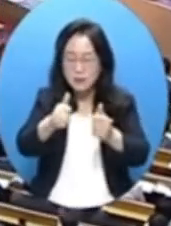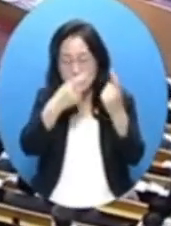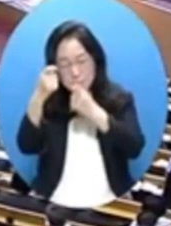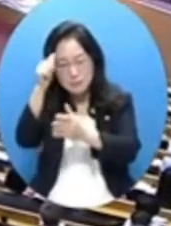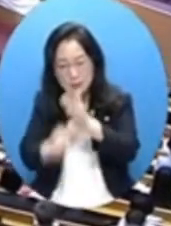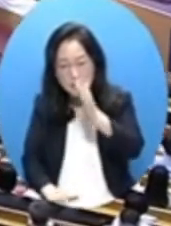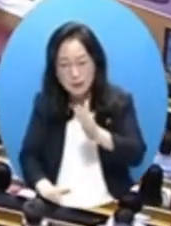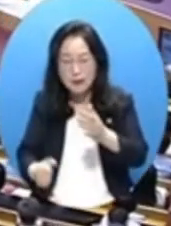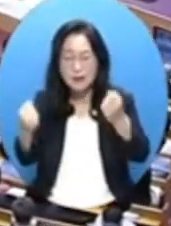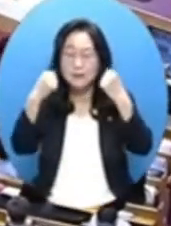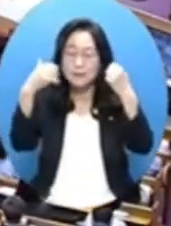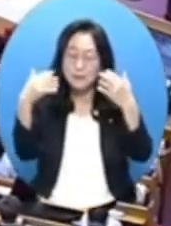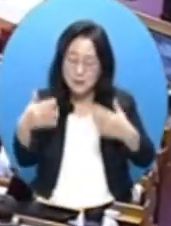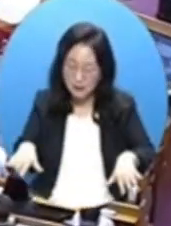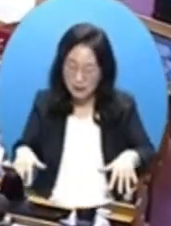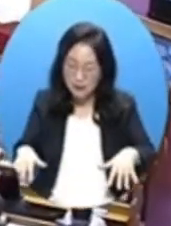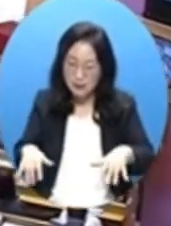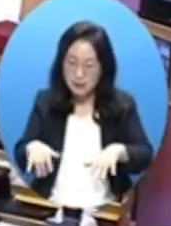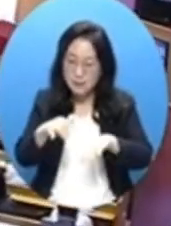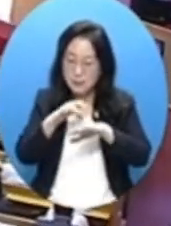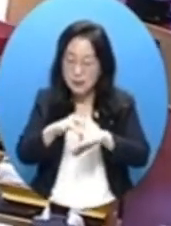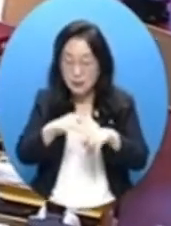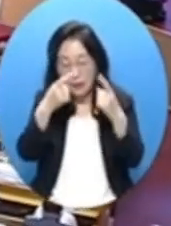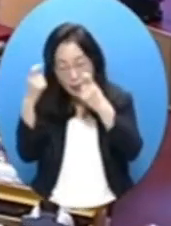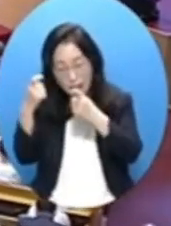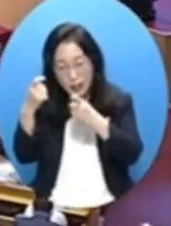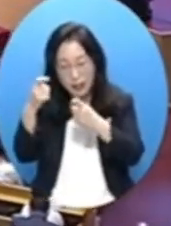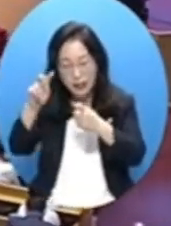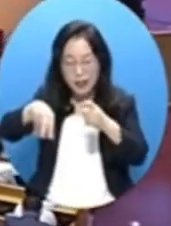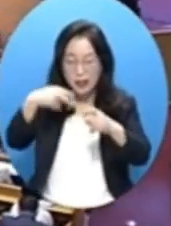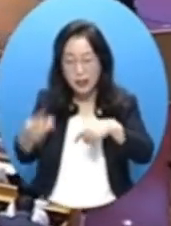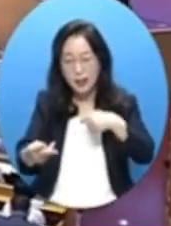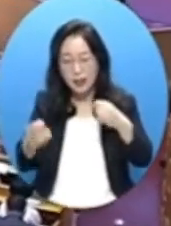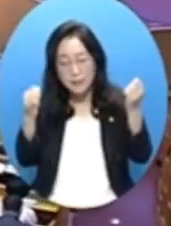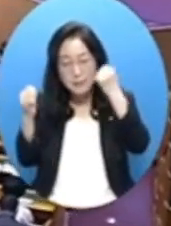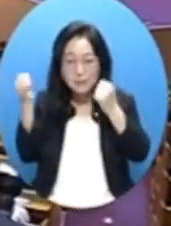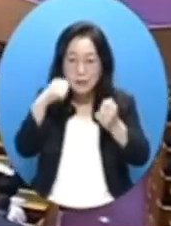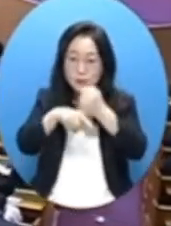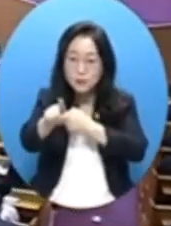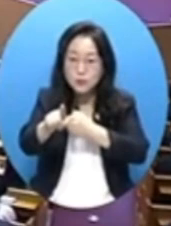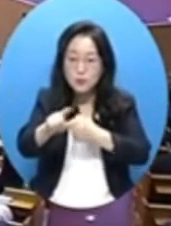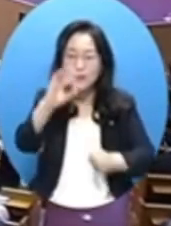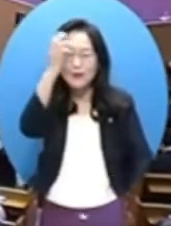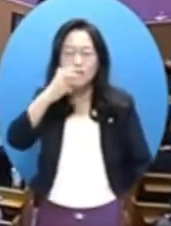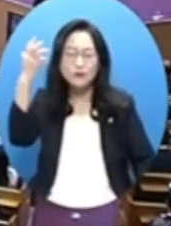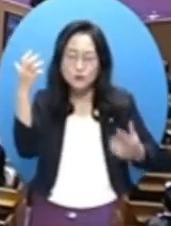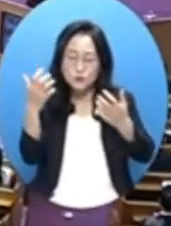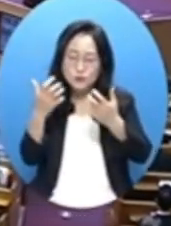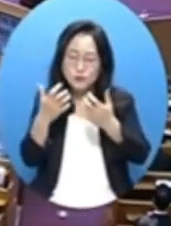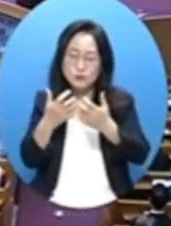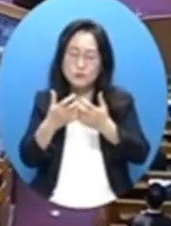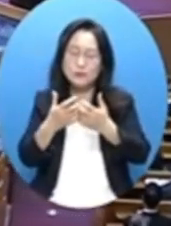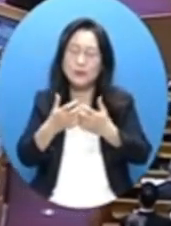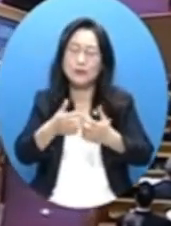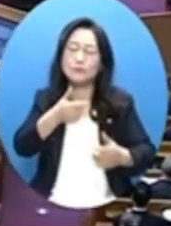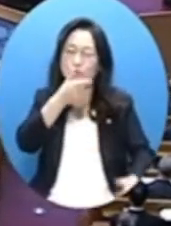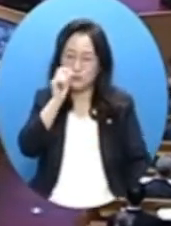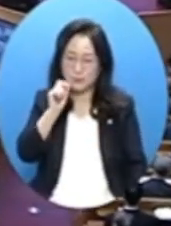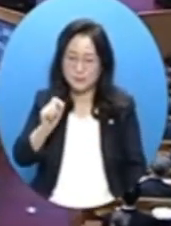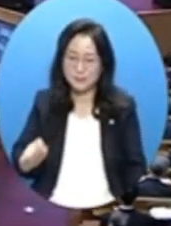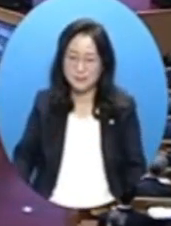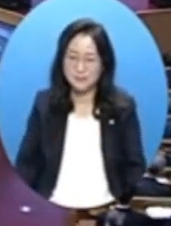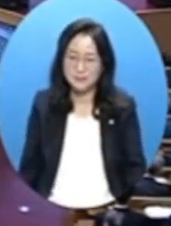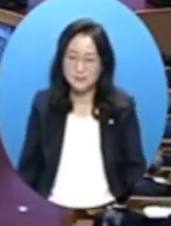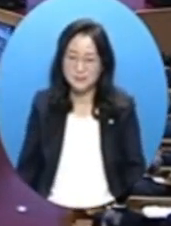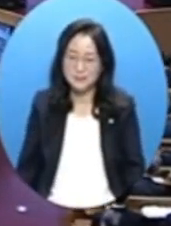무기력하고 마귀의 유혹에 넘어가고 쓰러지는 이유는 성령으로 충만하지 않기 때문에 그런 것입니다.